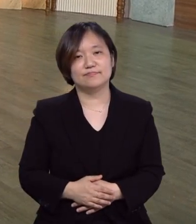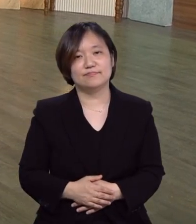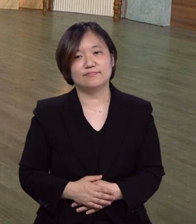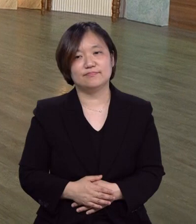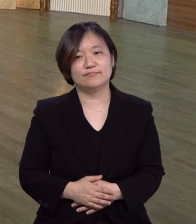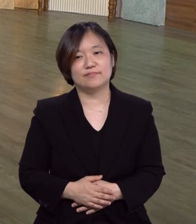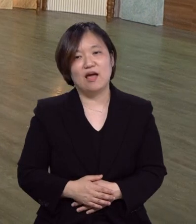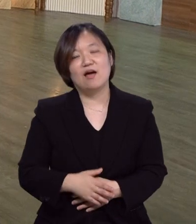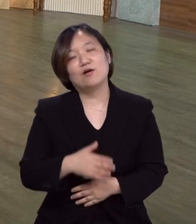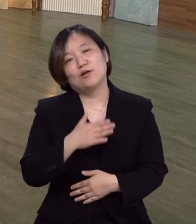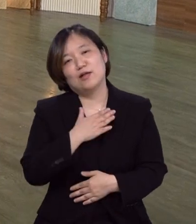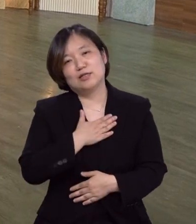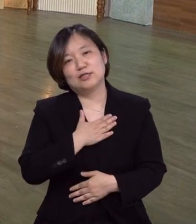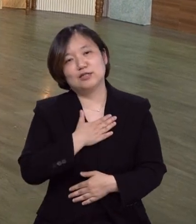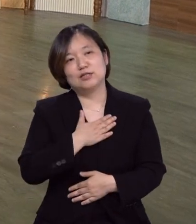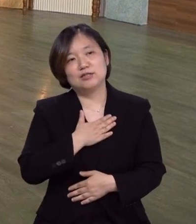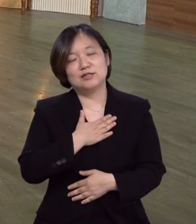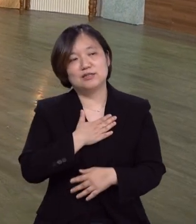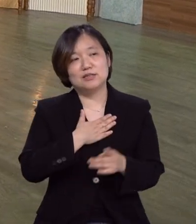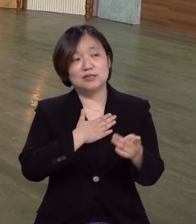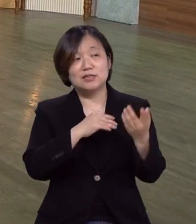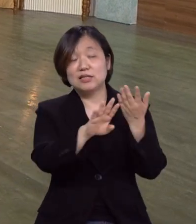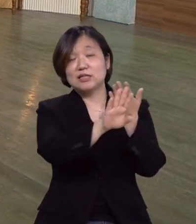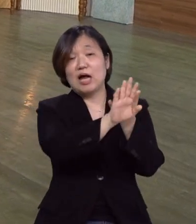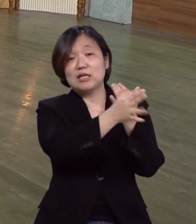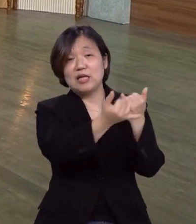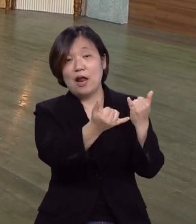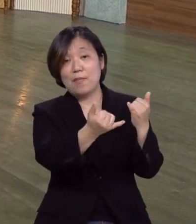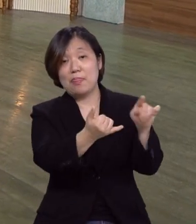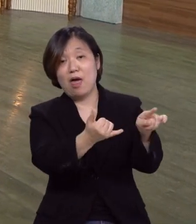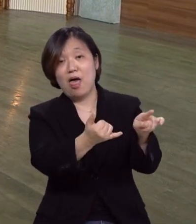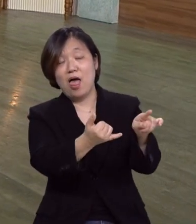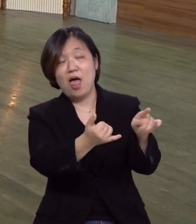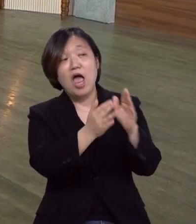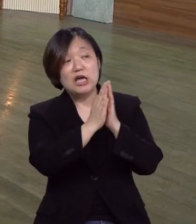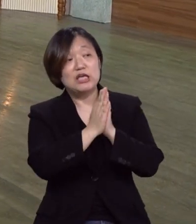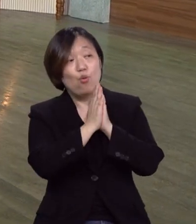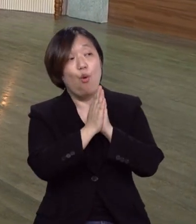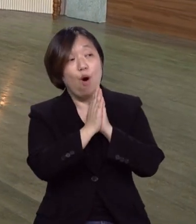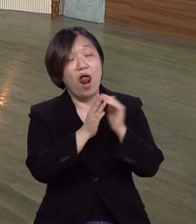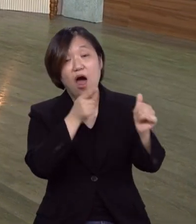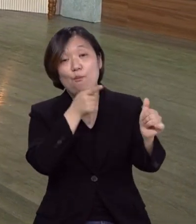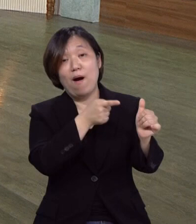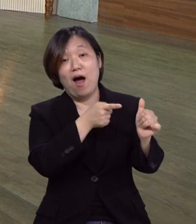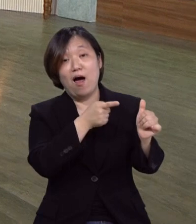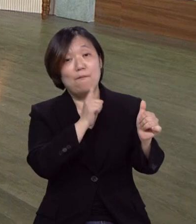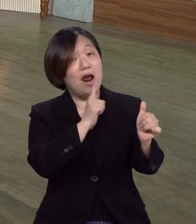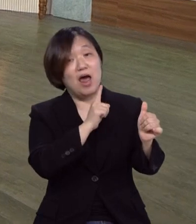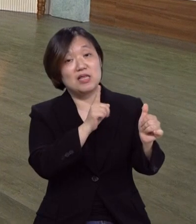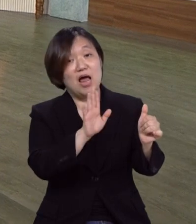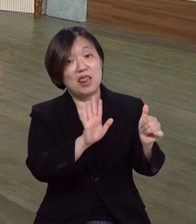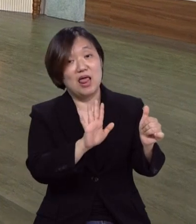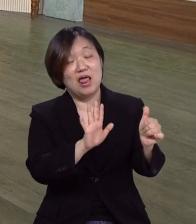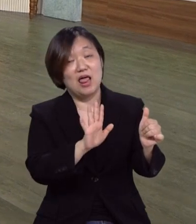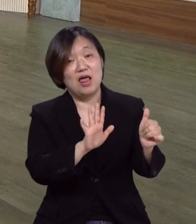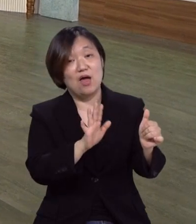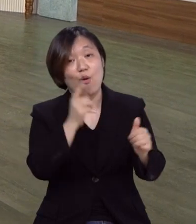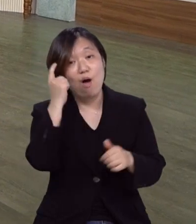나는 누구한테 선뜻 기도하라는 소리를 하지 못한다